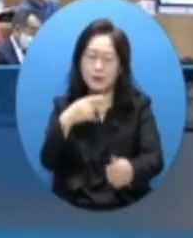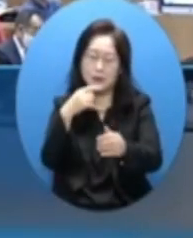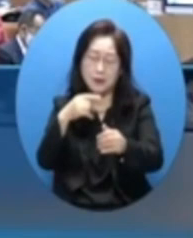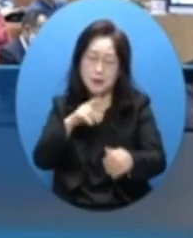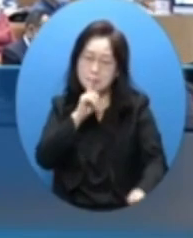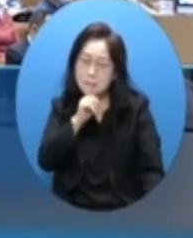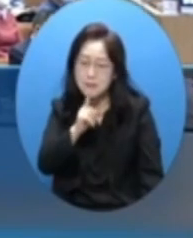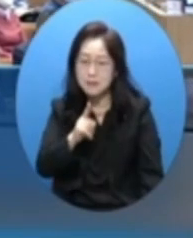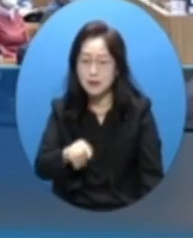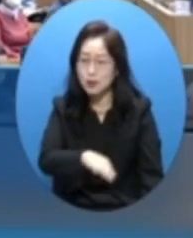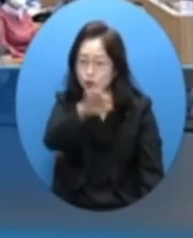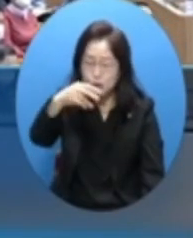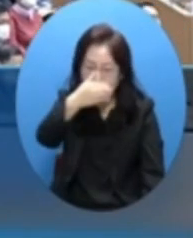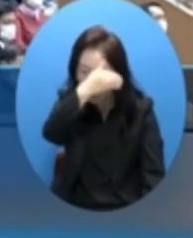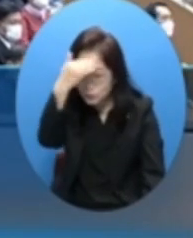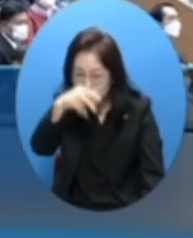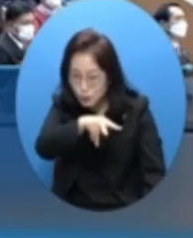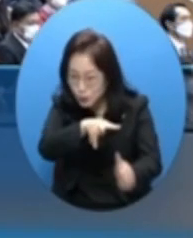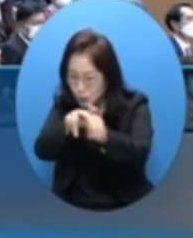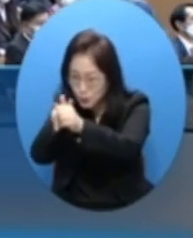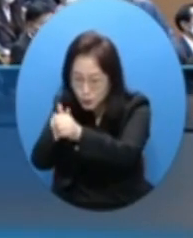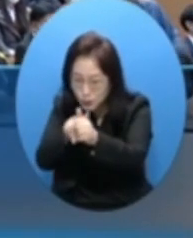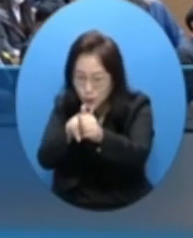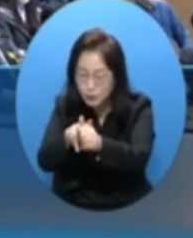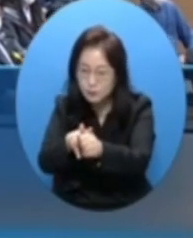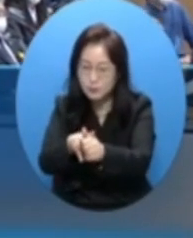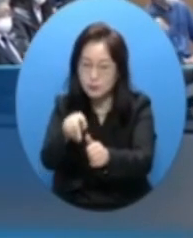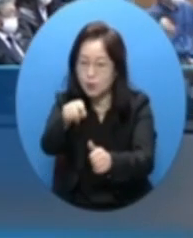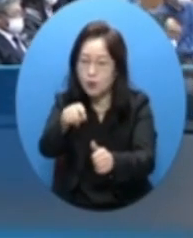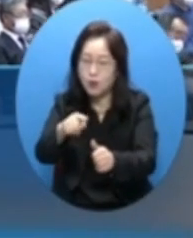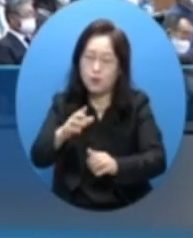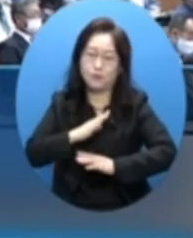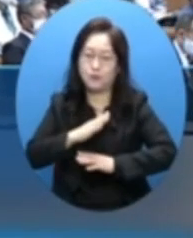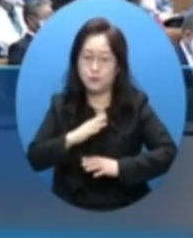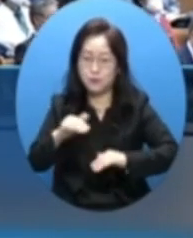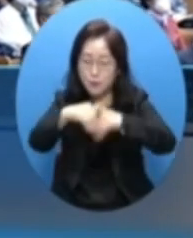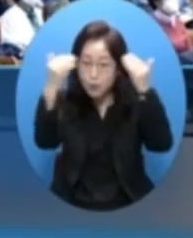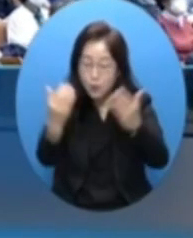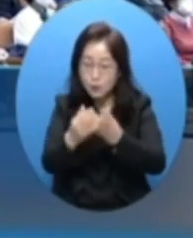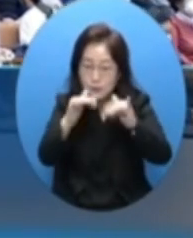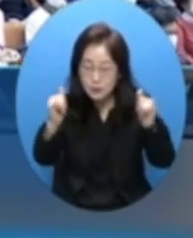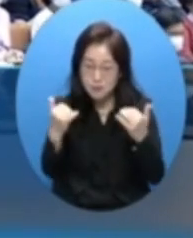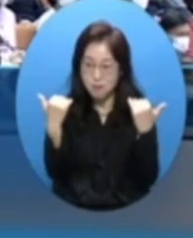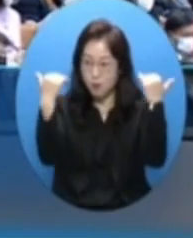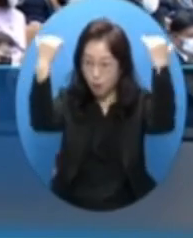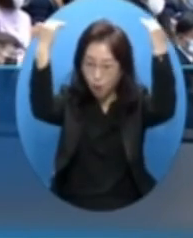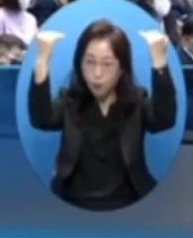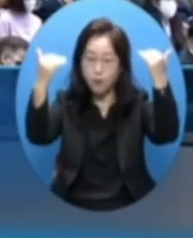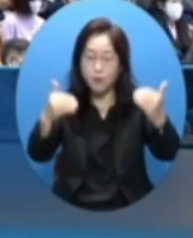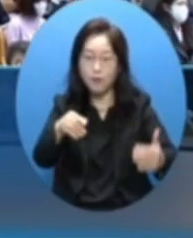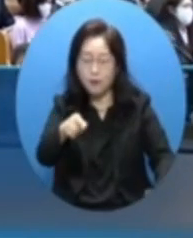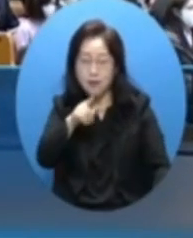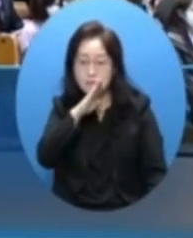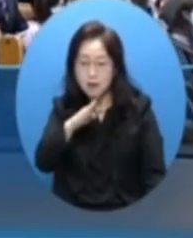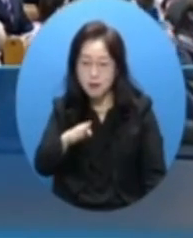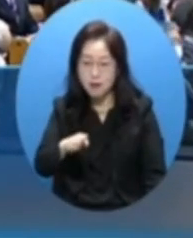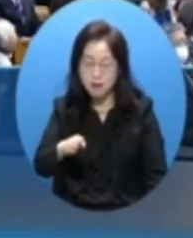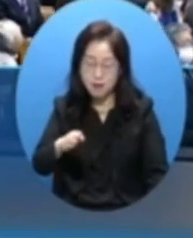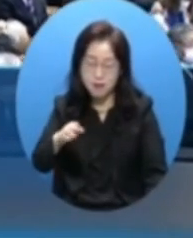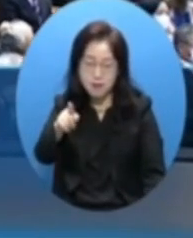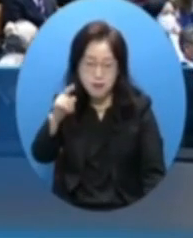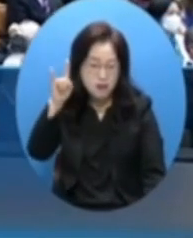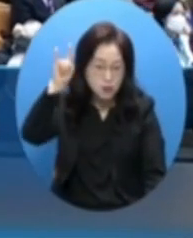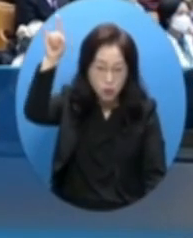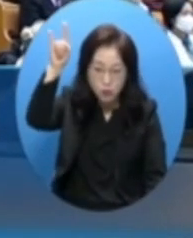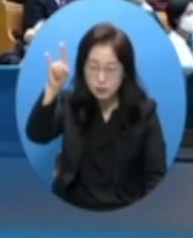다니며 정탐한 땅은 그저 거주면을 삼기는 땅이요 거기서 본 모든 백성은 신장이 장대한 자들이며 거기서 내 피림 후손인 아낙